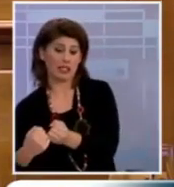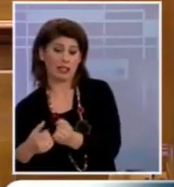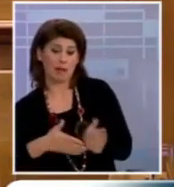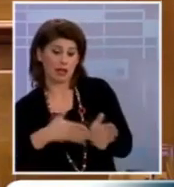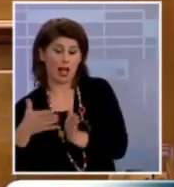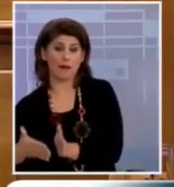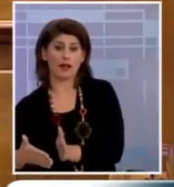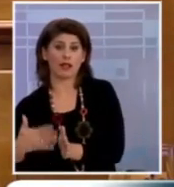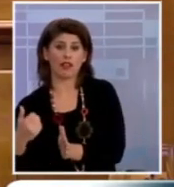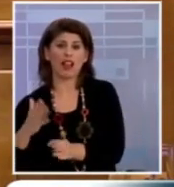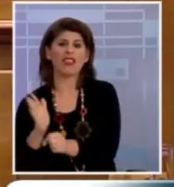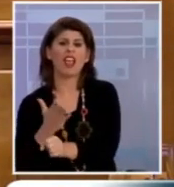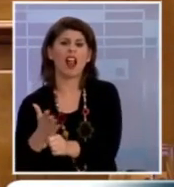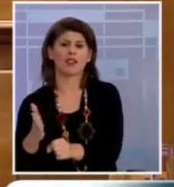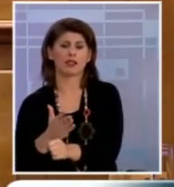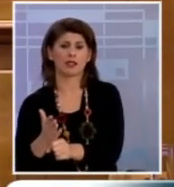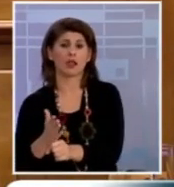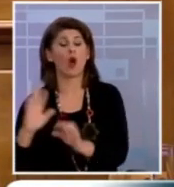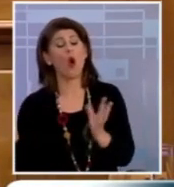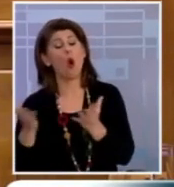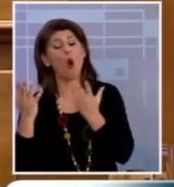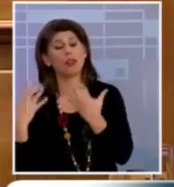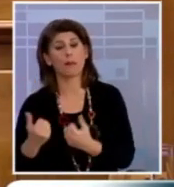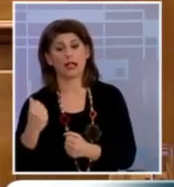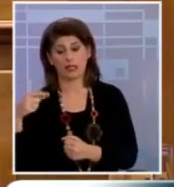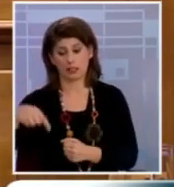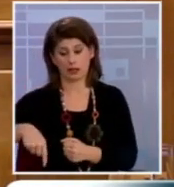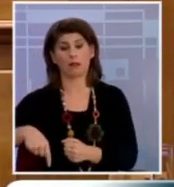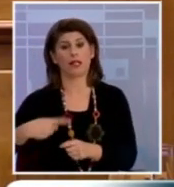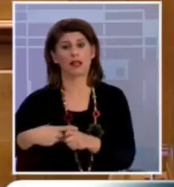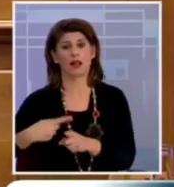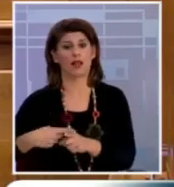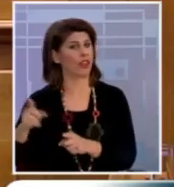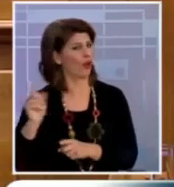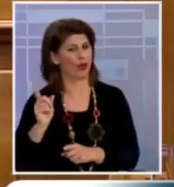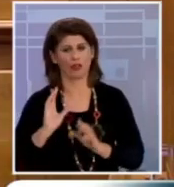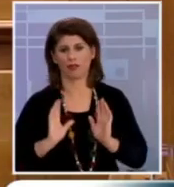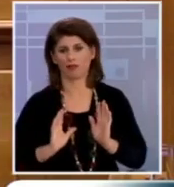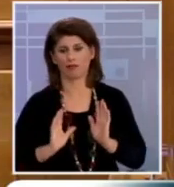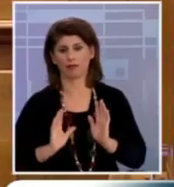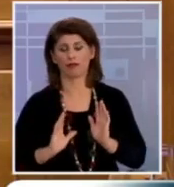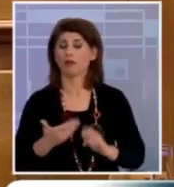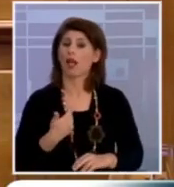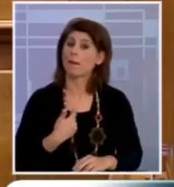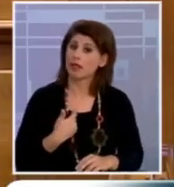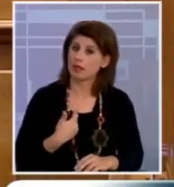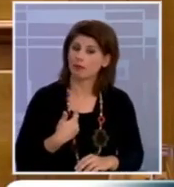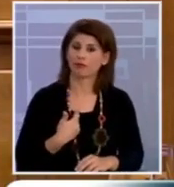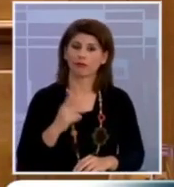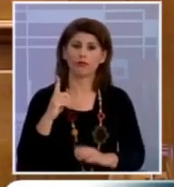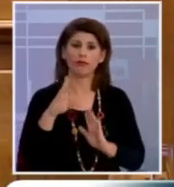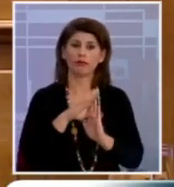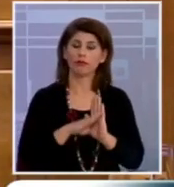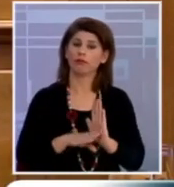θα είναι μια διάλυση ό,τι υπάρχει σήμερα στη χώρα μας. Όχι. Εμείς με ένα